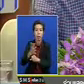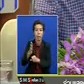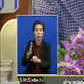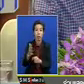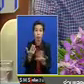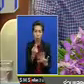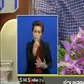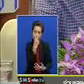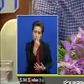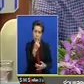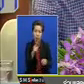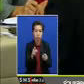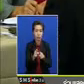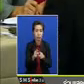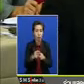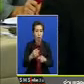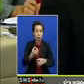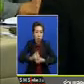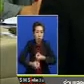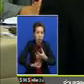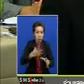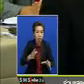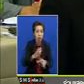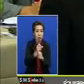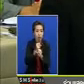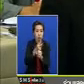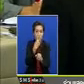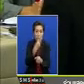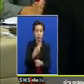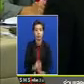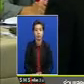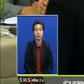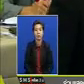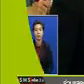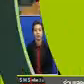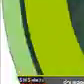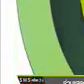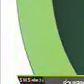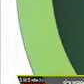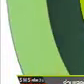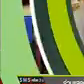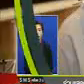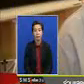ดี๋ยวเราไปฟังความเห็นโดยรวมที่เขารวบรวมมาจากแรงงานทั่วประเทศกันค่ะ